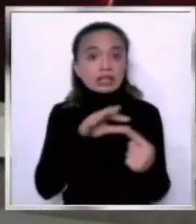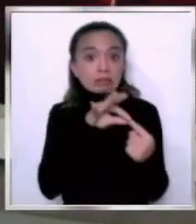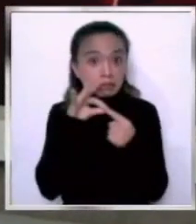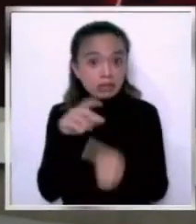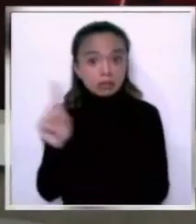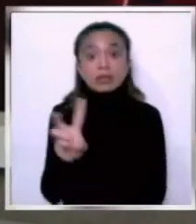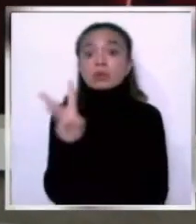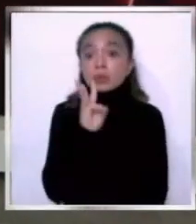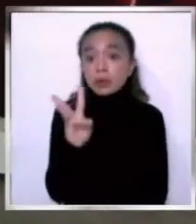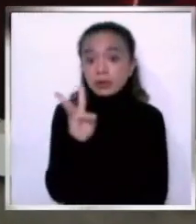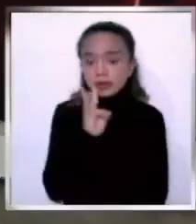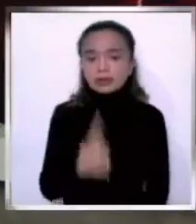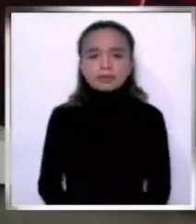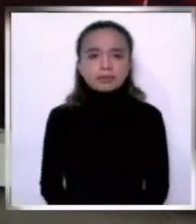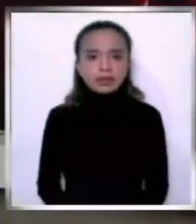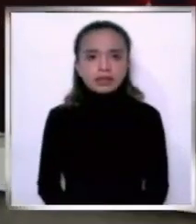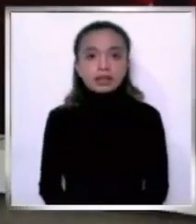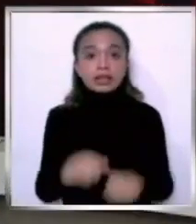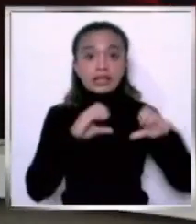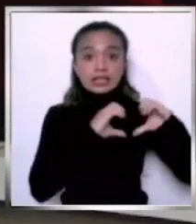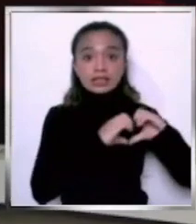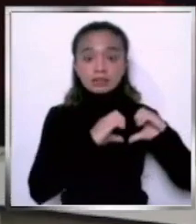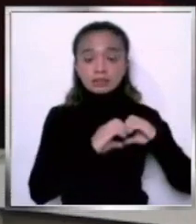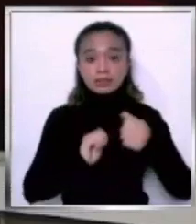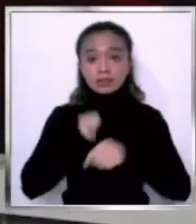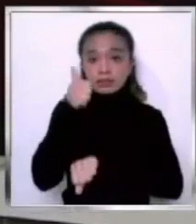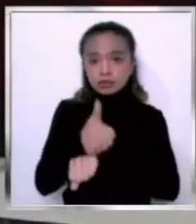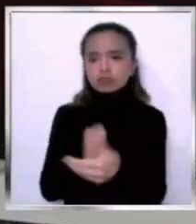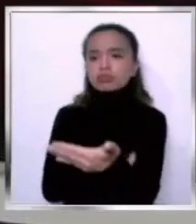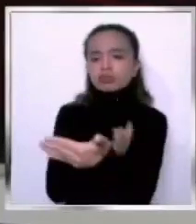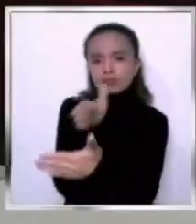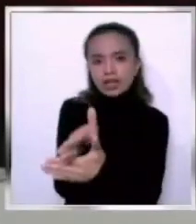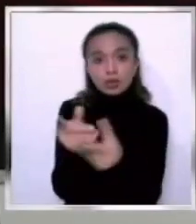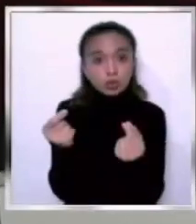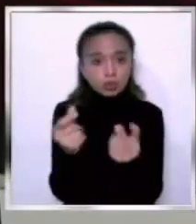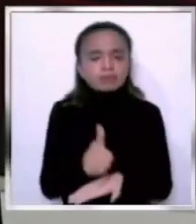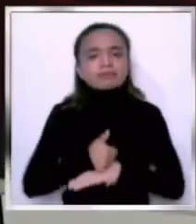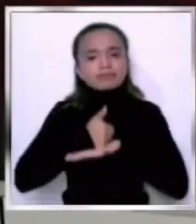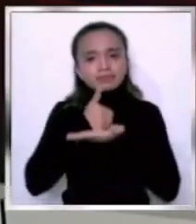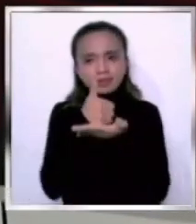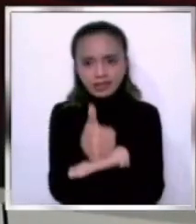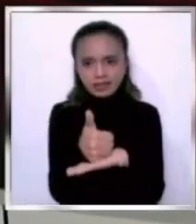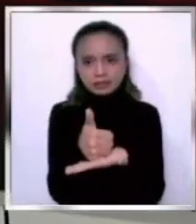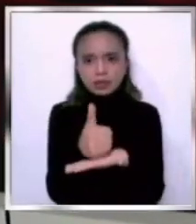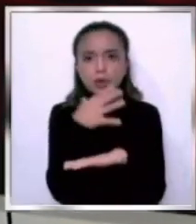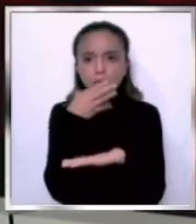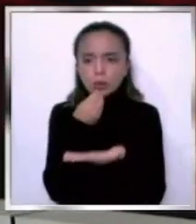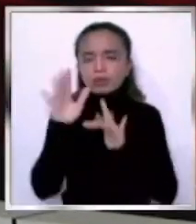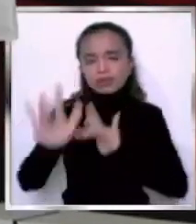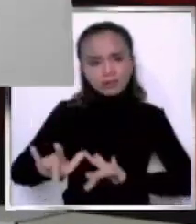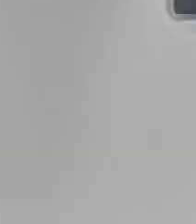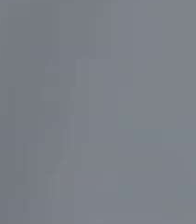naman nagtungo doon ang GMA Kapuso Foundation para maghatid ng tulong sa mga kawawang residente.